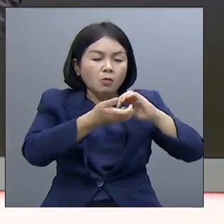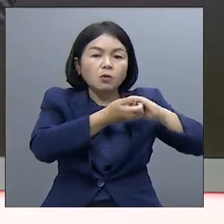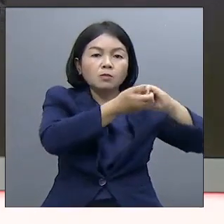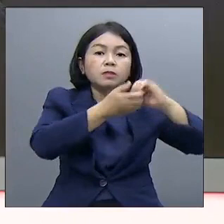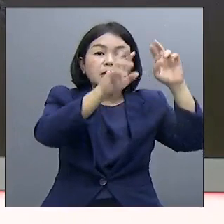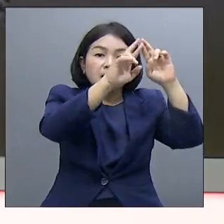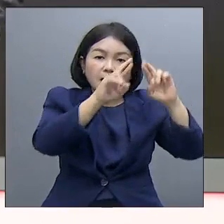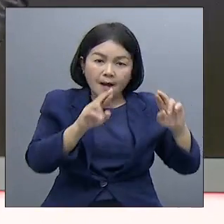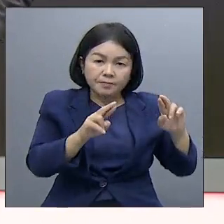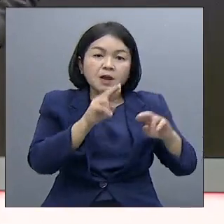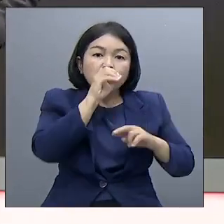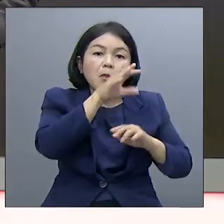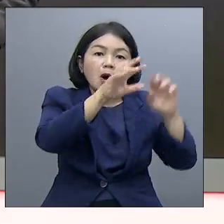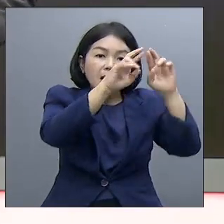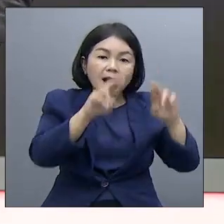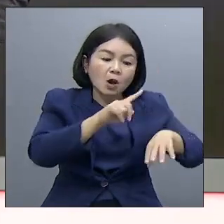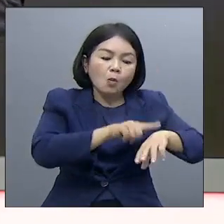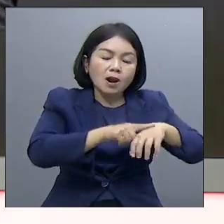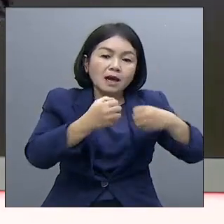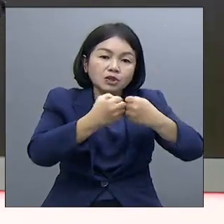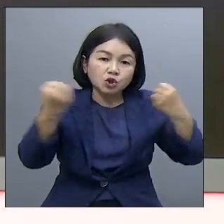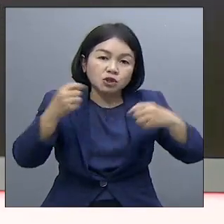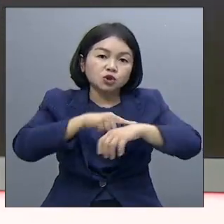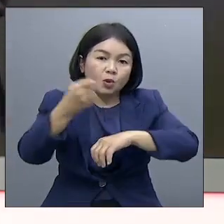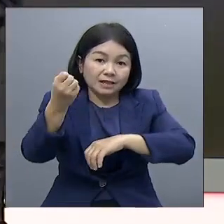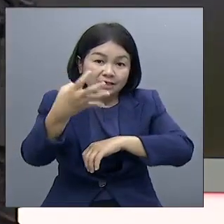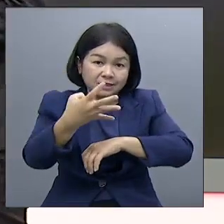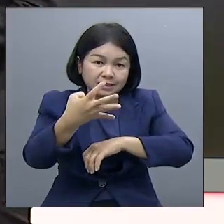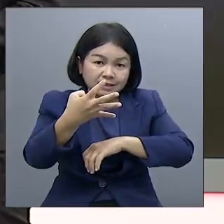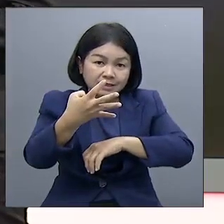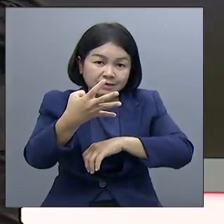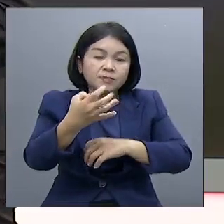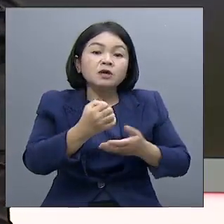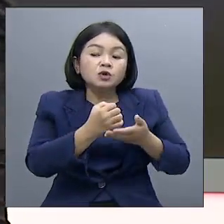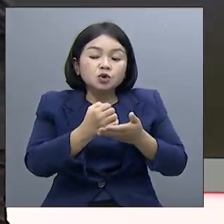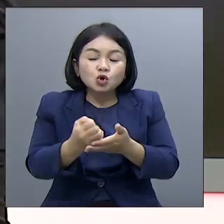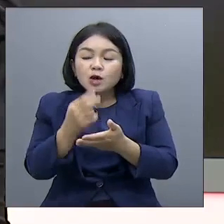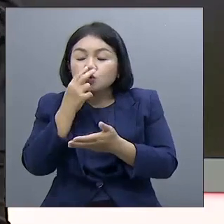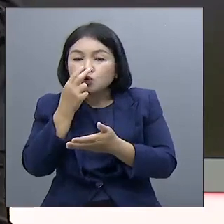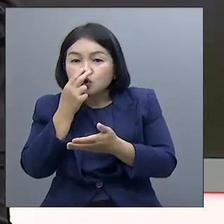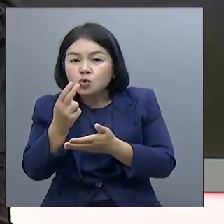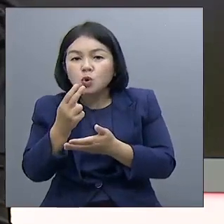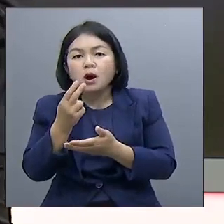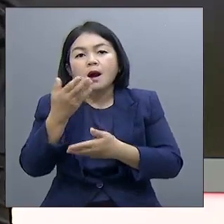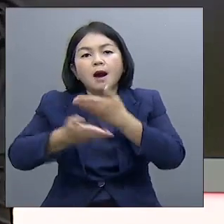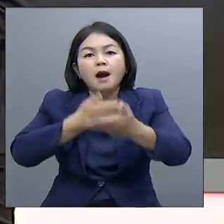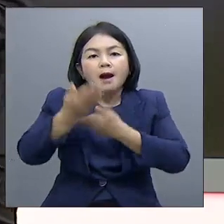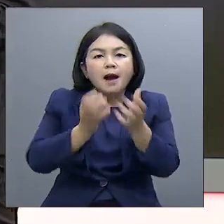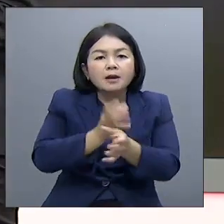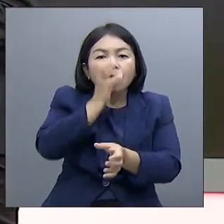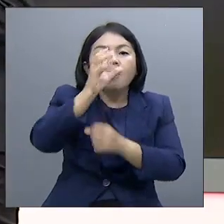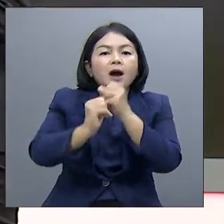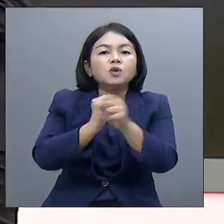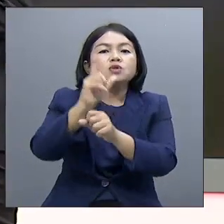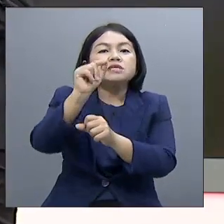การเลยครับบอกว่าร้านไหนที่ขยายเวลาให้เปิดได้ก็อยากจะให้ไปช่วยดูเรื่องของการไม่ขายแอลกอฮอล์ให้กับคนที่อายุต่ำกว่า20